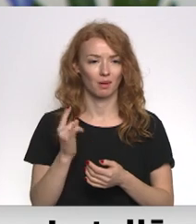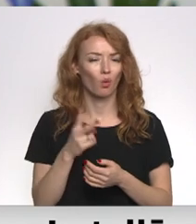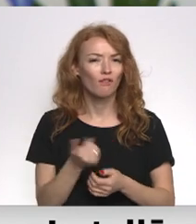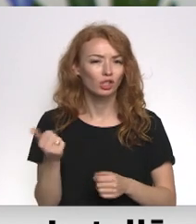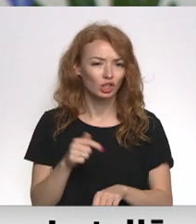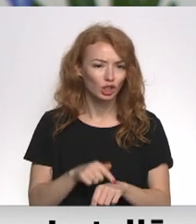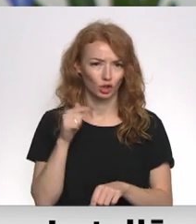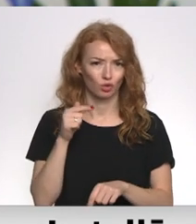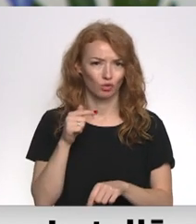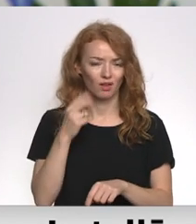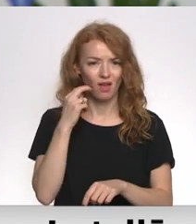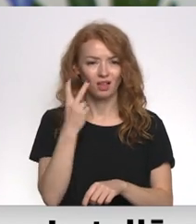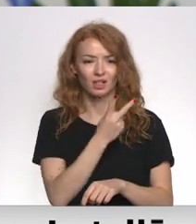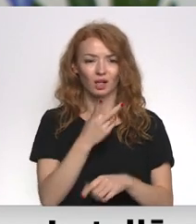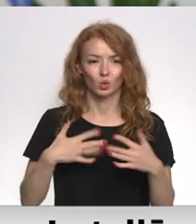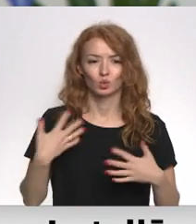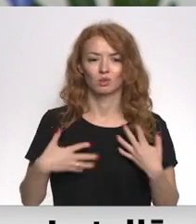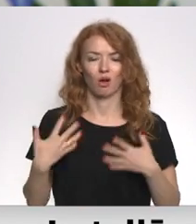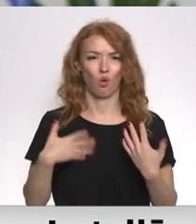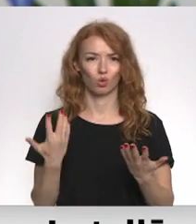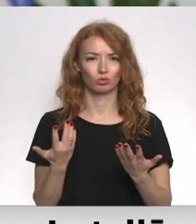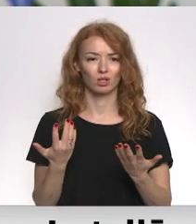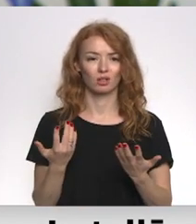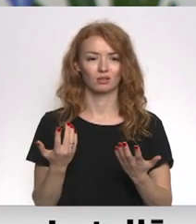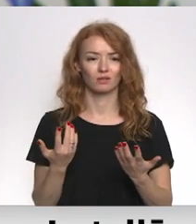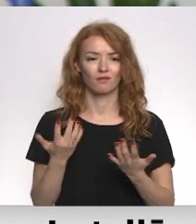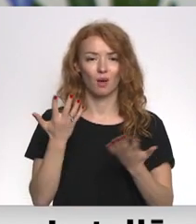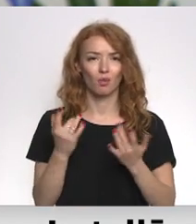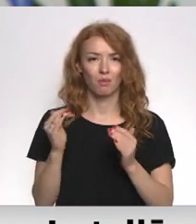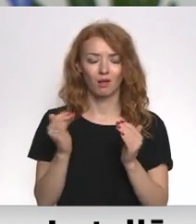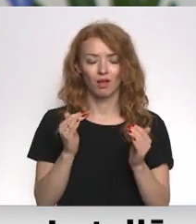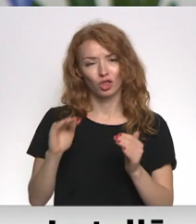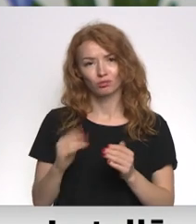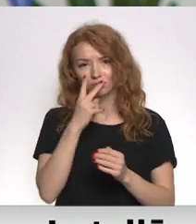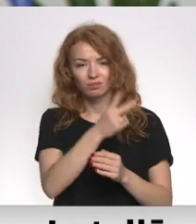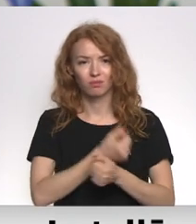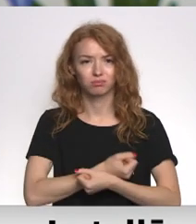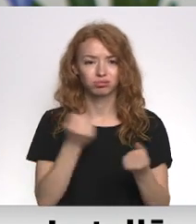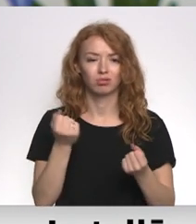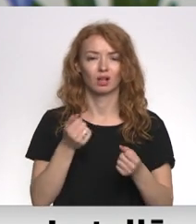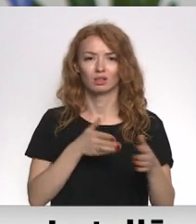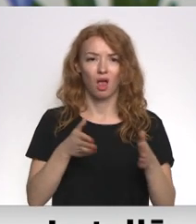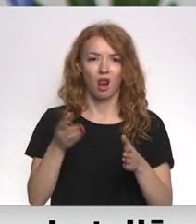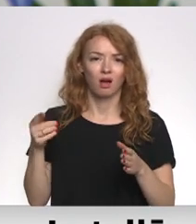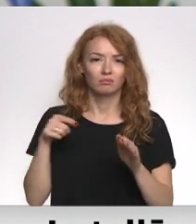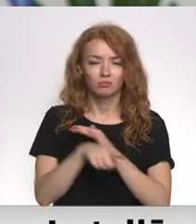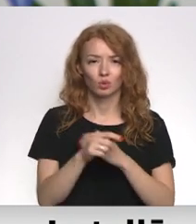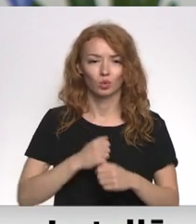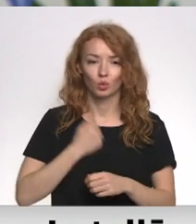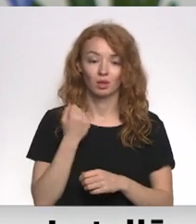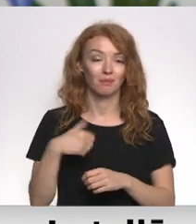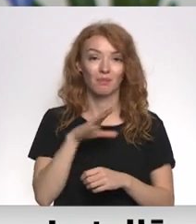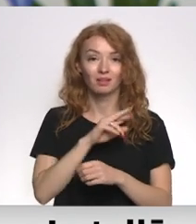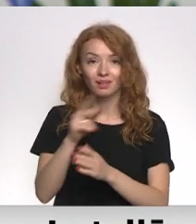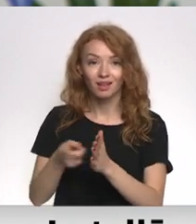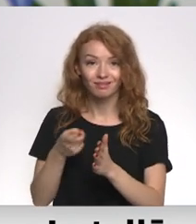ka vecāku trauksme vai ir redzējis bumbošanu un grūto ceļu, mēs bieži vien viņu nepamanām, ja viņš ir